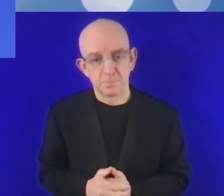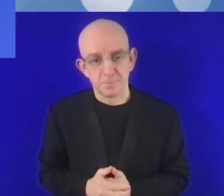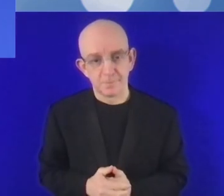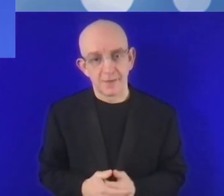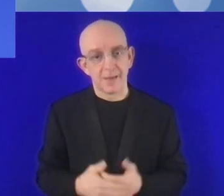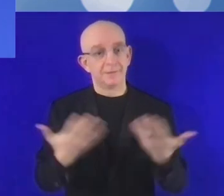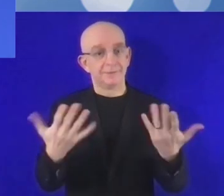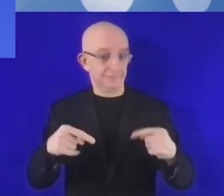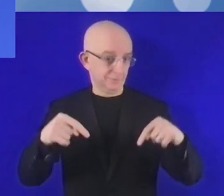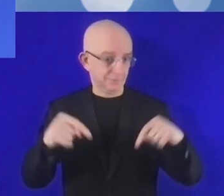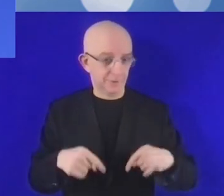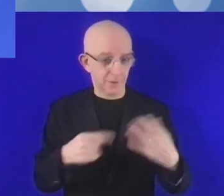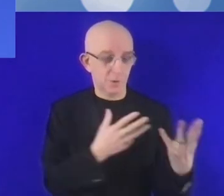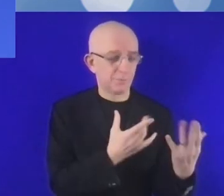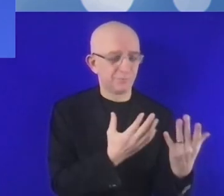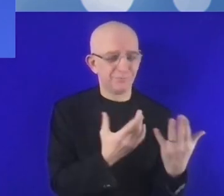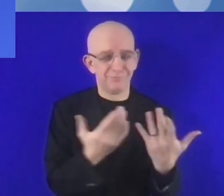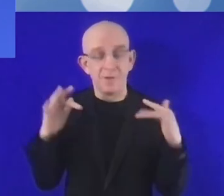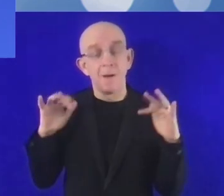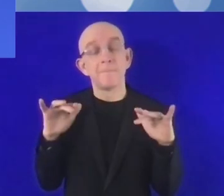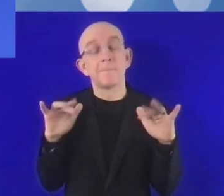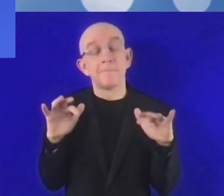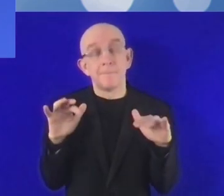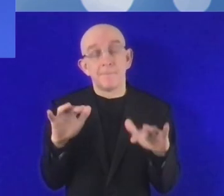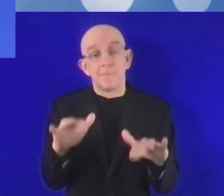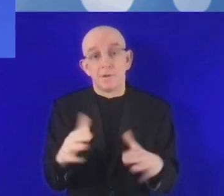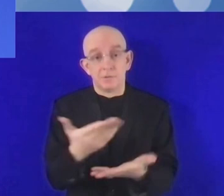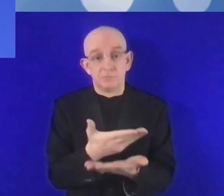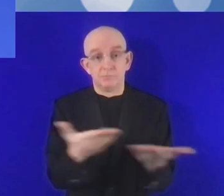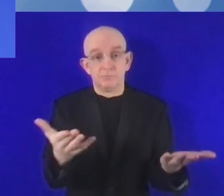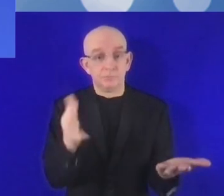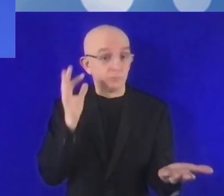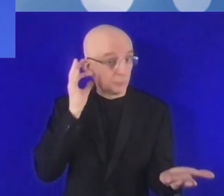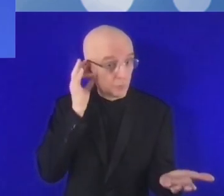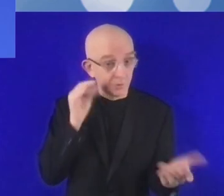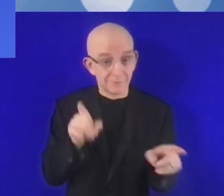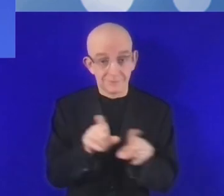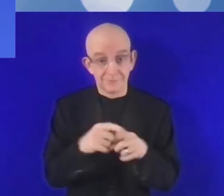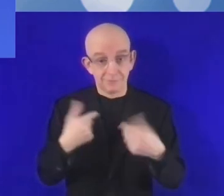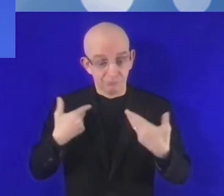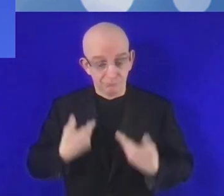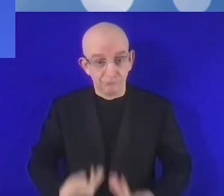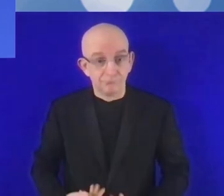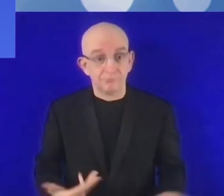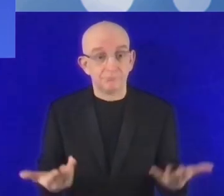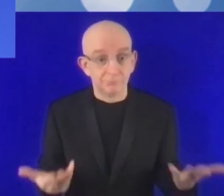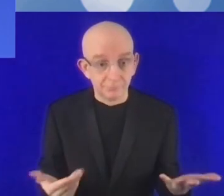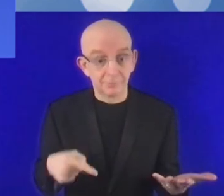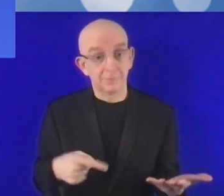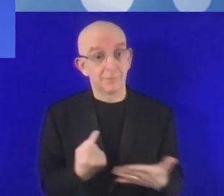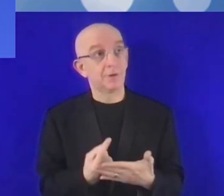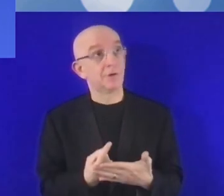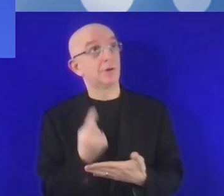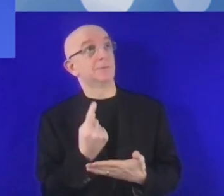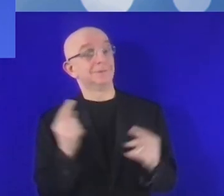вами и обратиться к вам. Однако я помню, что где-то за мной стоят миллионы молодых